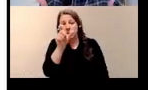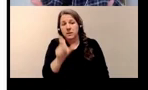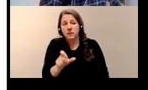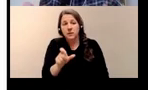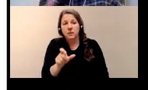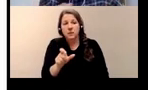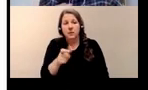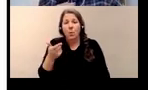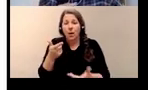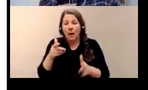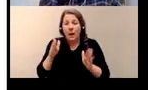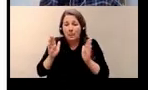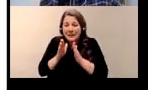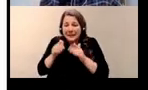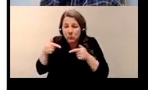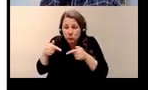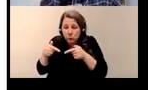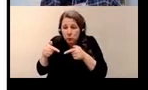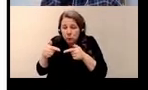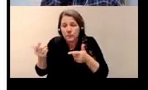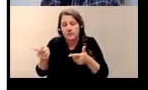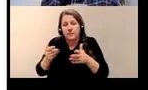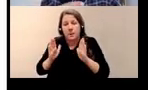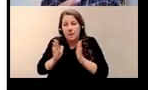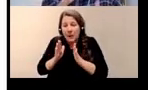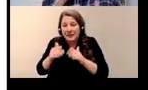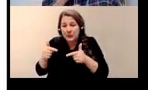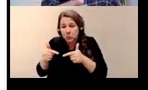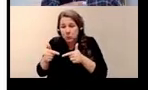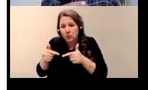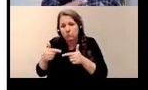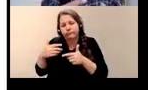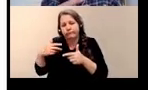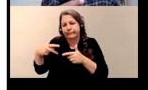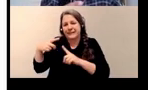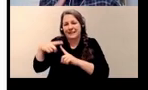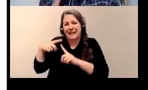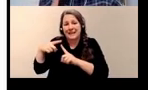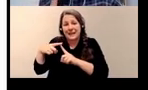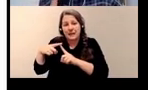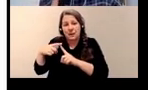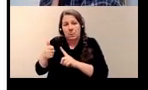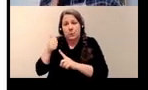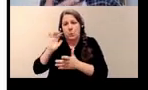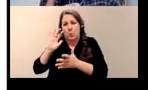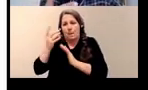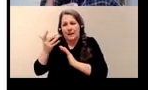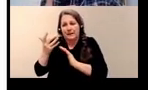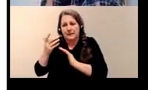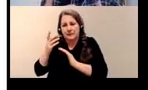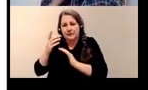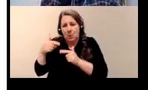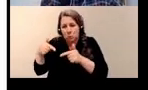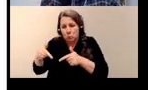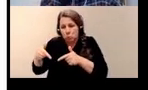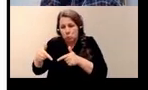de micro-soudure. Donc, la micro-soudure, c'est une technique, d'ailleurs, c'est la technique la plus complexe, je pense, que j'ai